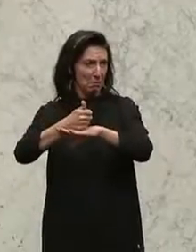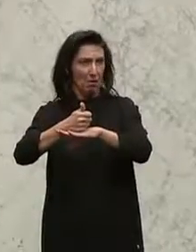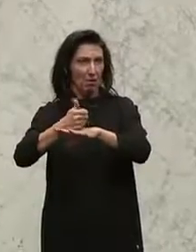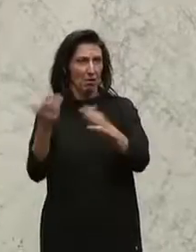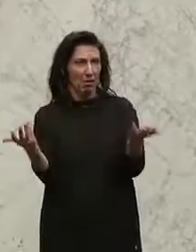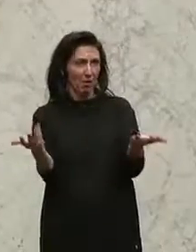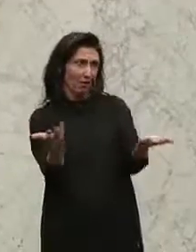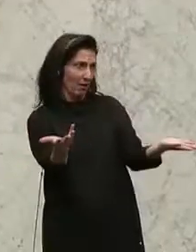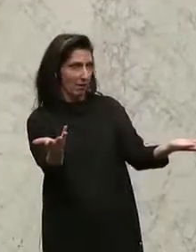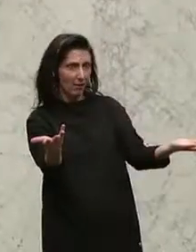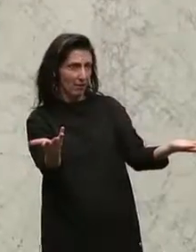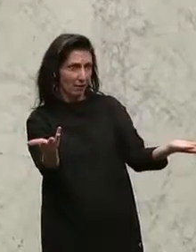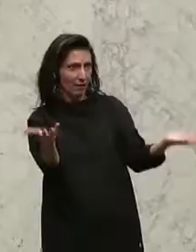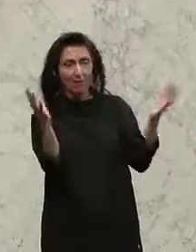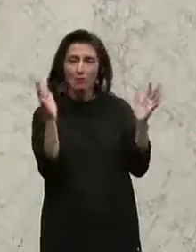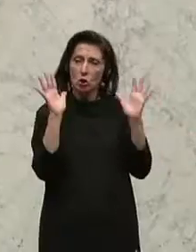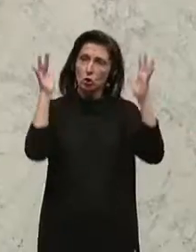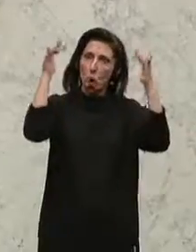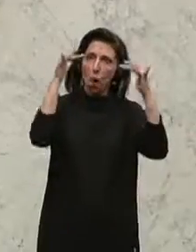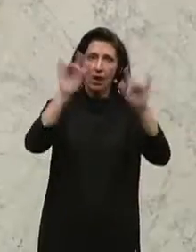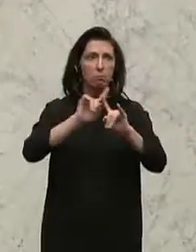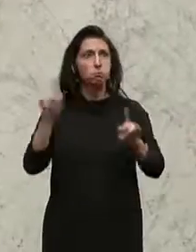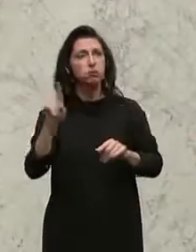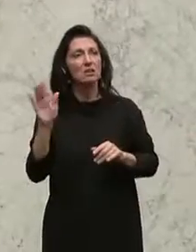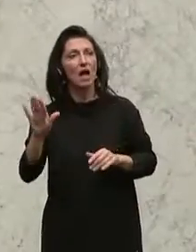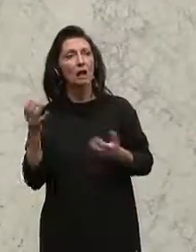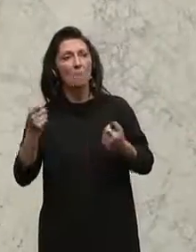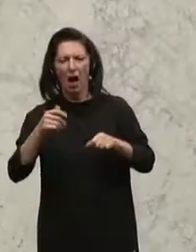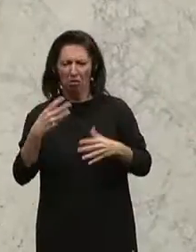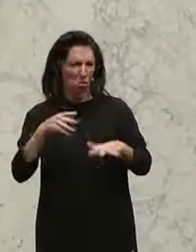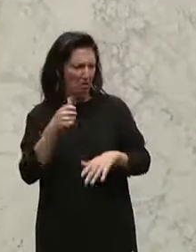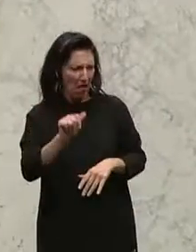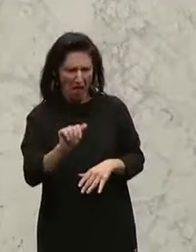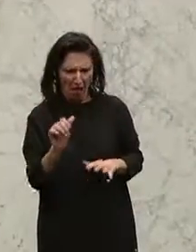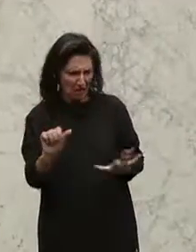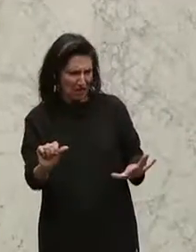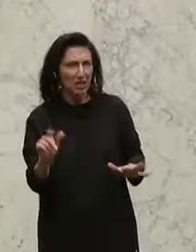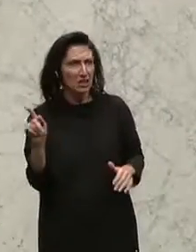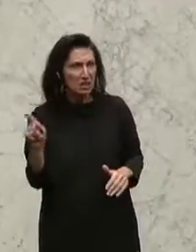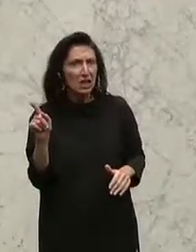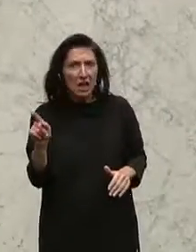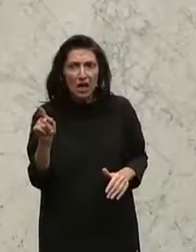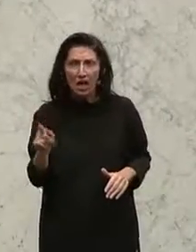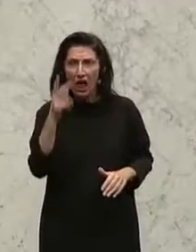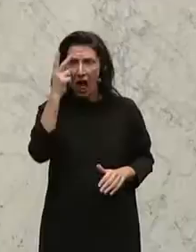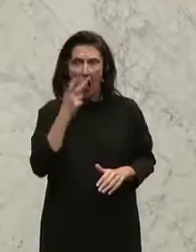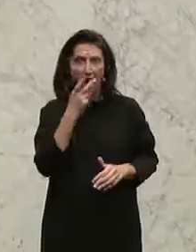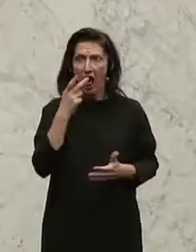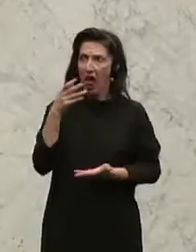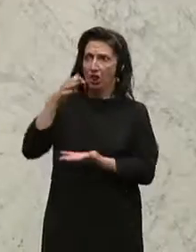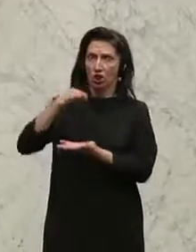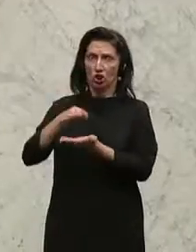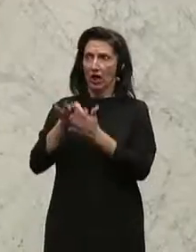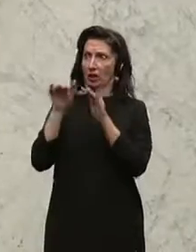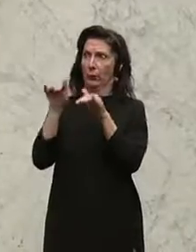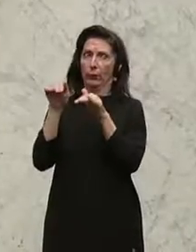Irgendwas. Der Sultan war bis zu seiner Entmachtung 1911 oder 1916, wenn man nennen war der Hüter der heiligen Städte, das was heute